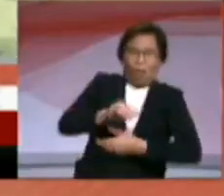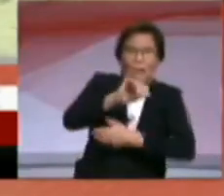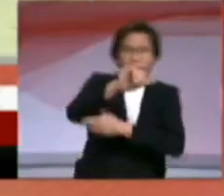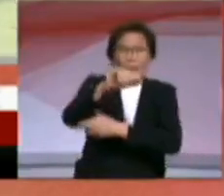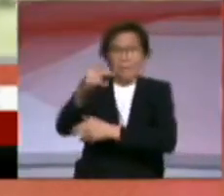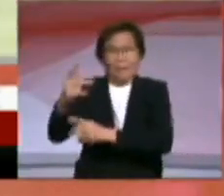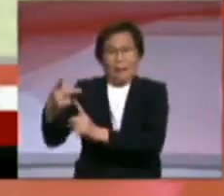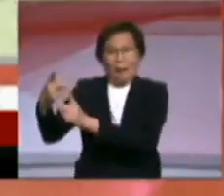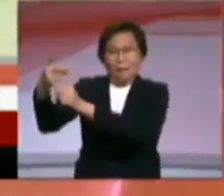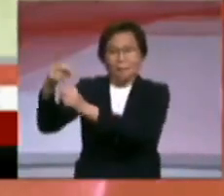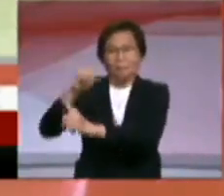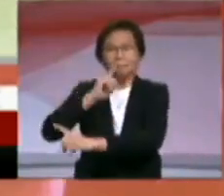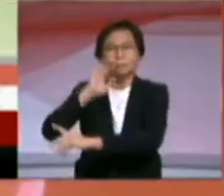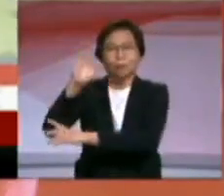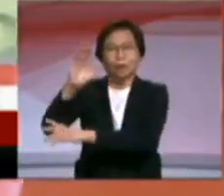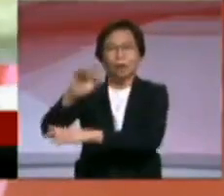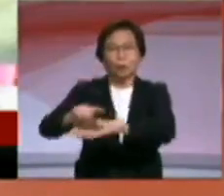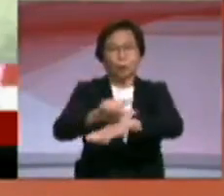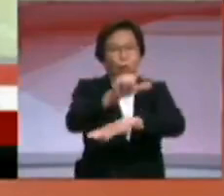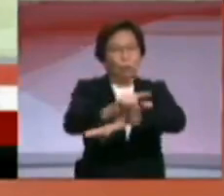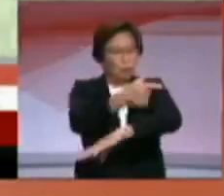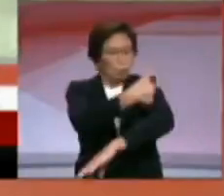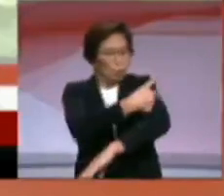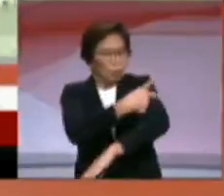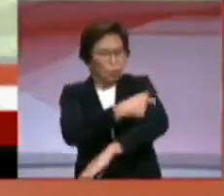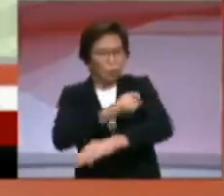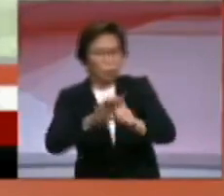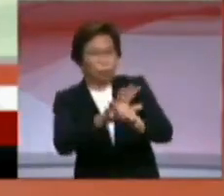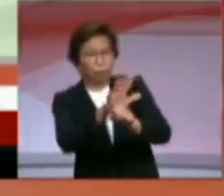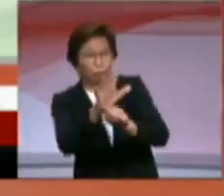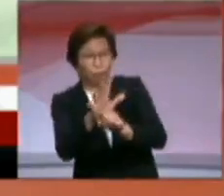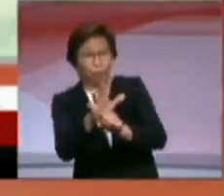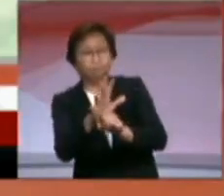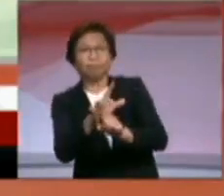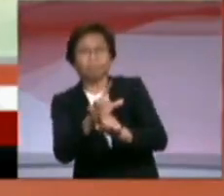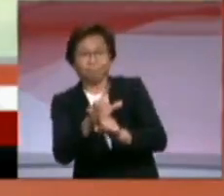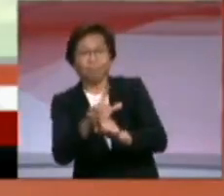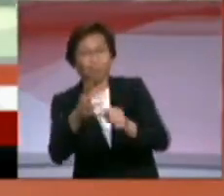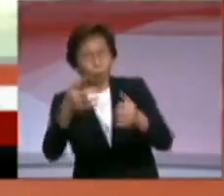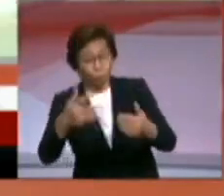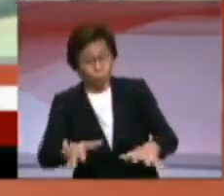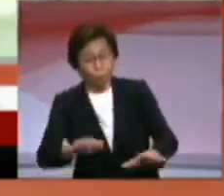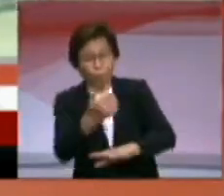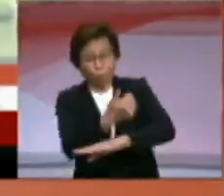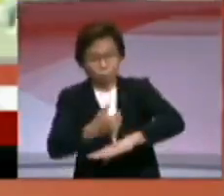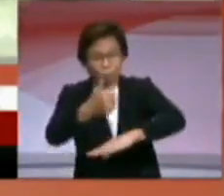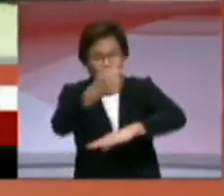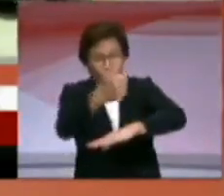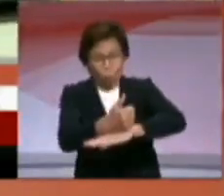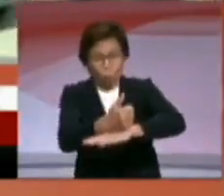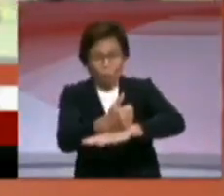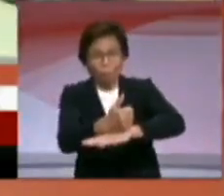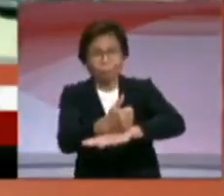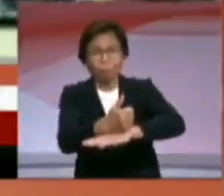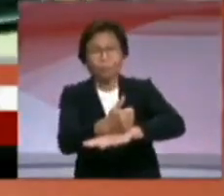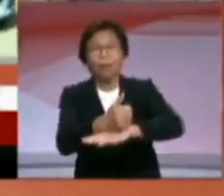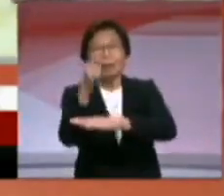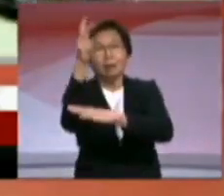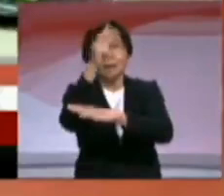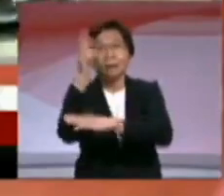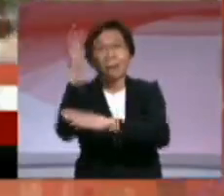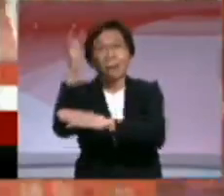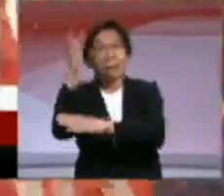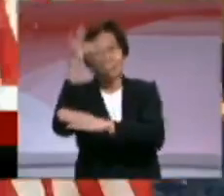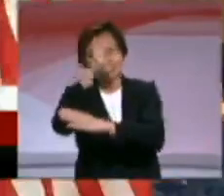khas jaminan akses bekalan vaksin COVID-19 yang telah ditubuhkan, kerajaan